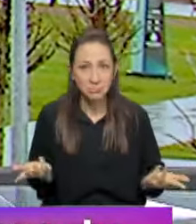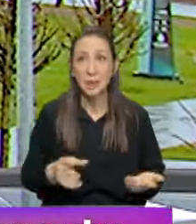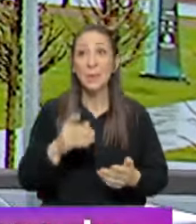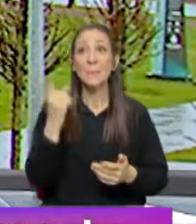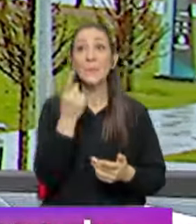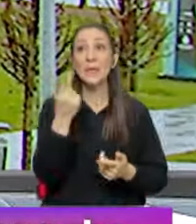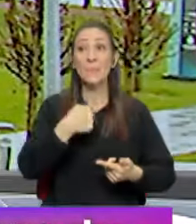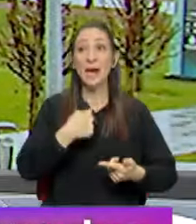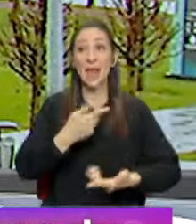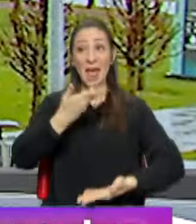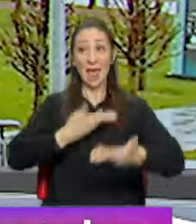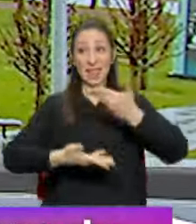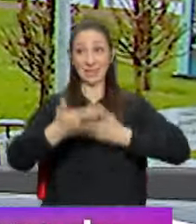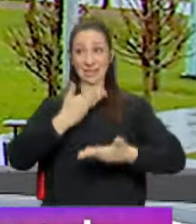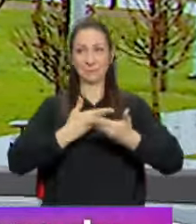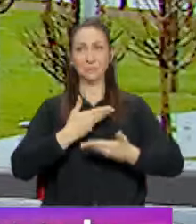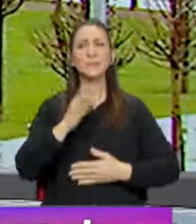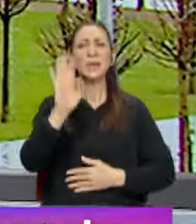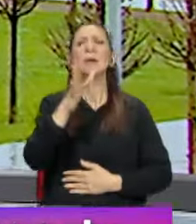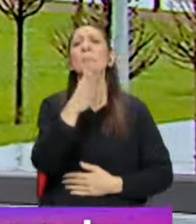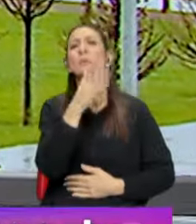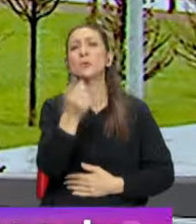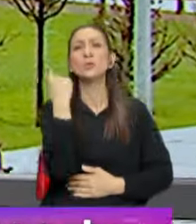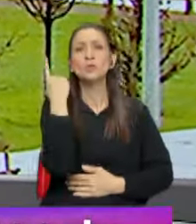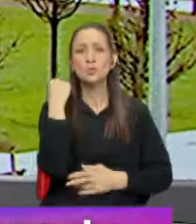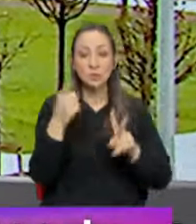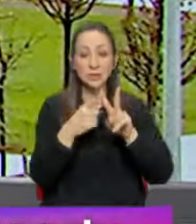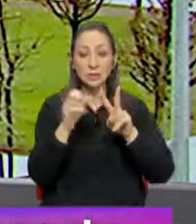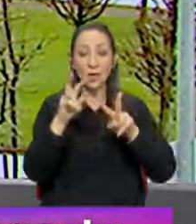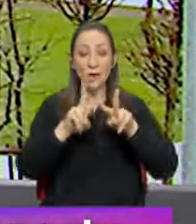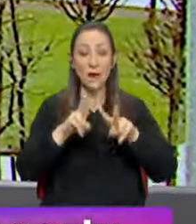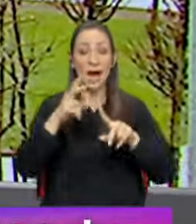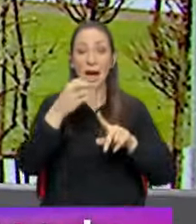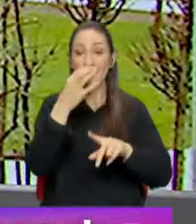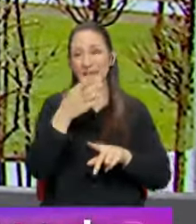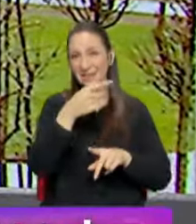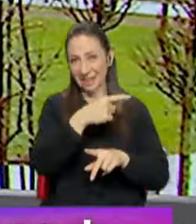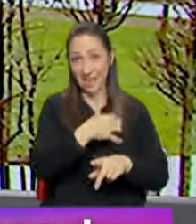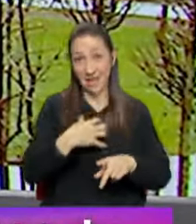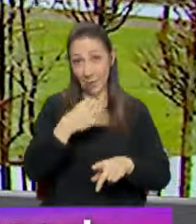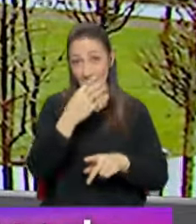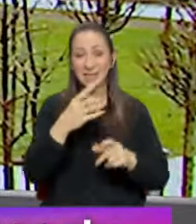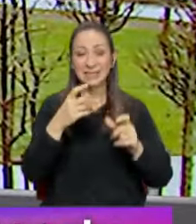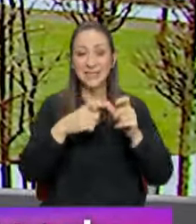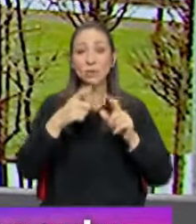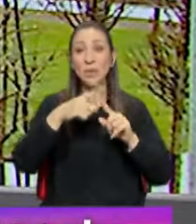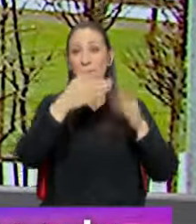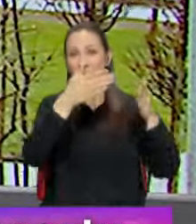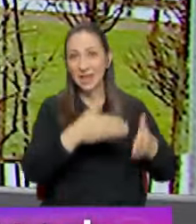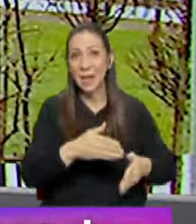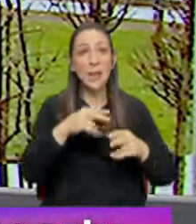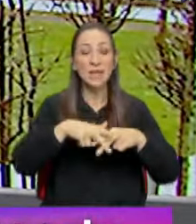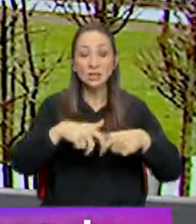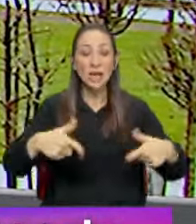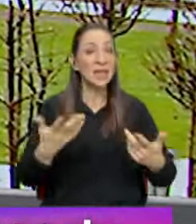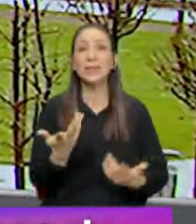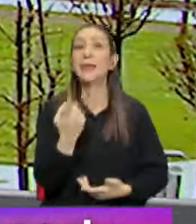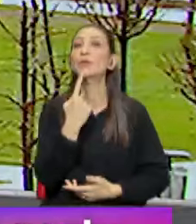Biri bana anlatsın. Şimdi dün Now Ana Haber'de Selçuk Tepeli ve Selçuk Tepeli'nin başlığı